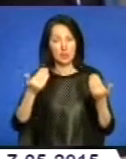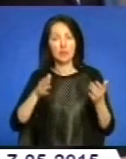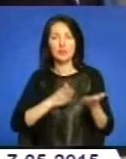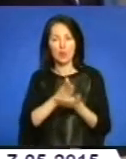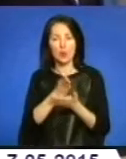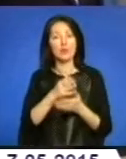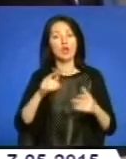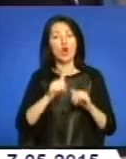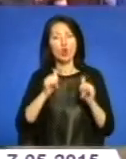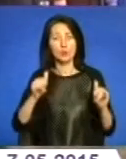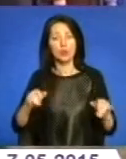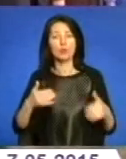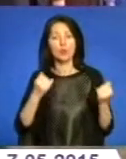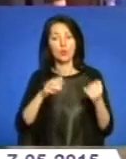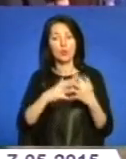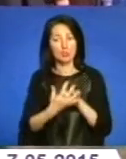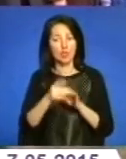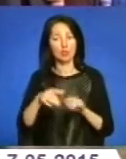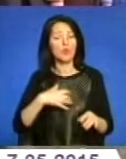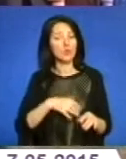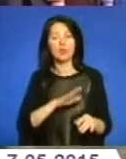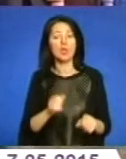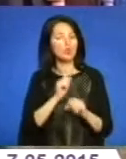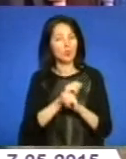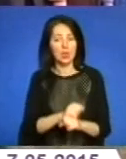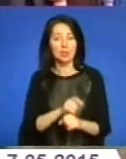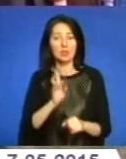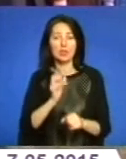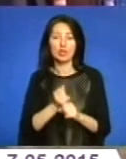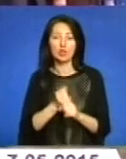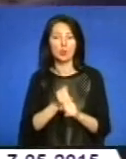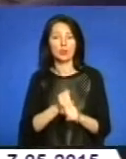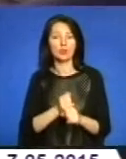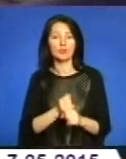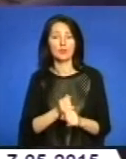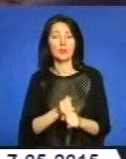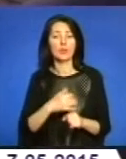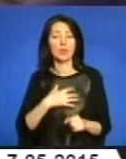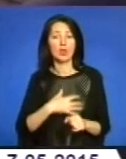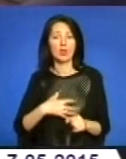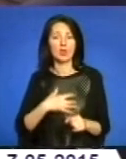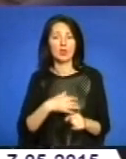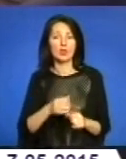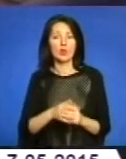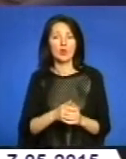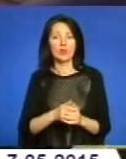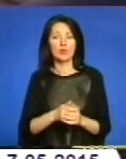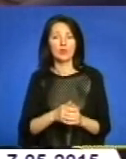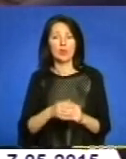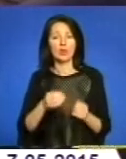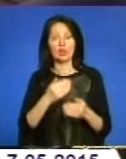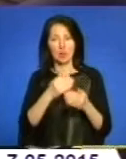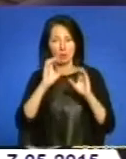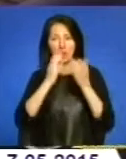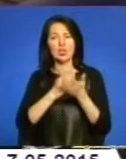і підтримку села. Тому важливо не зупинятися на зробленому. Важливий законопроект – це 1599,